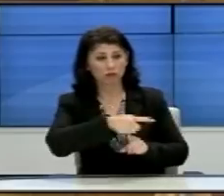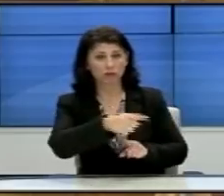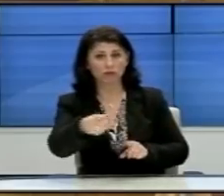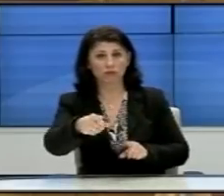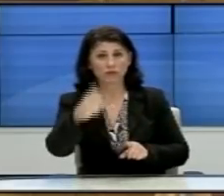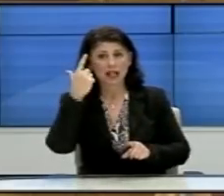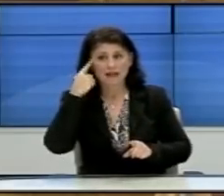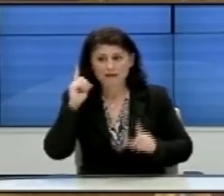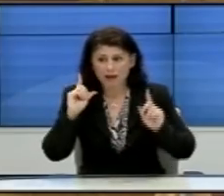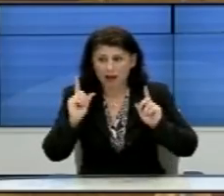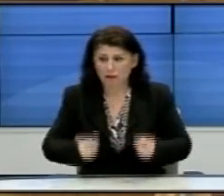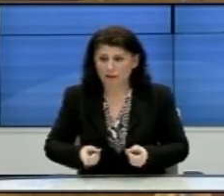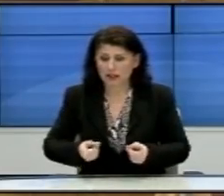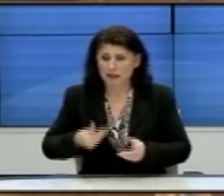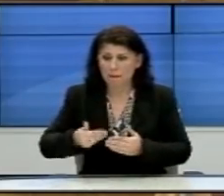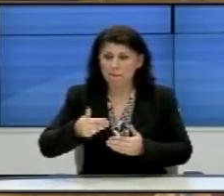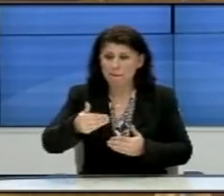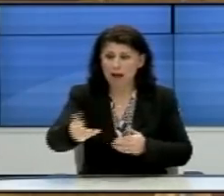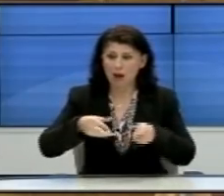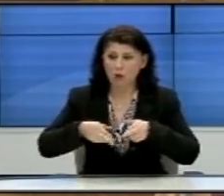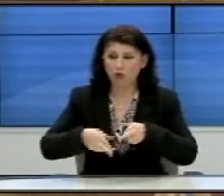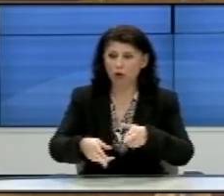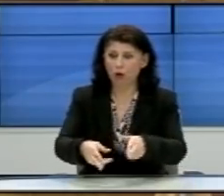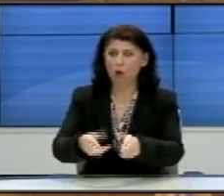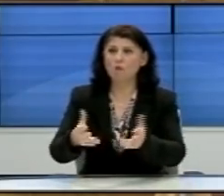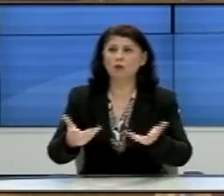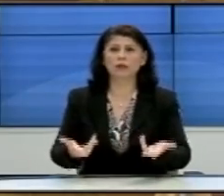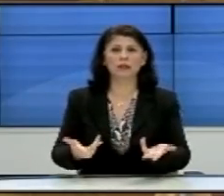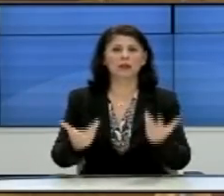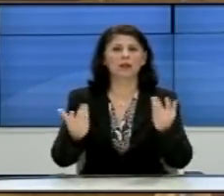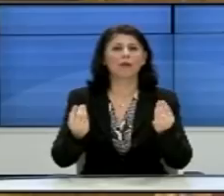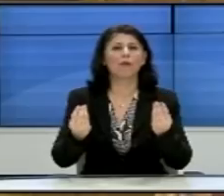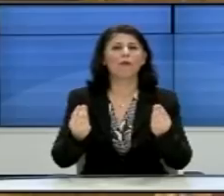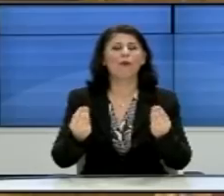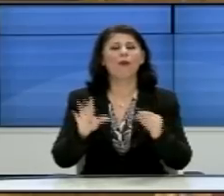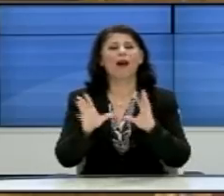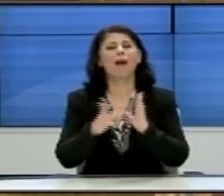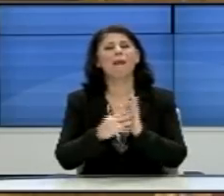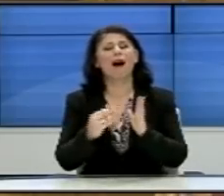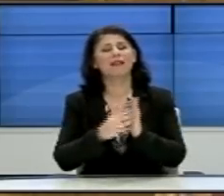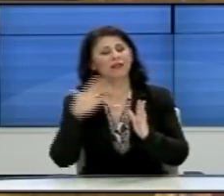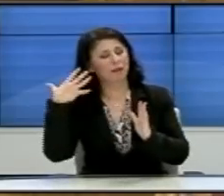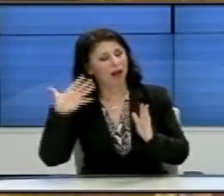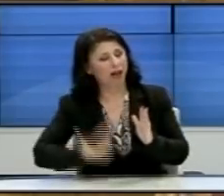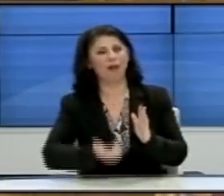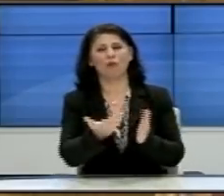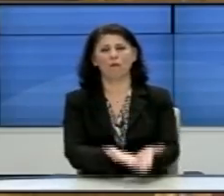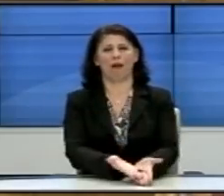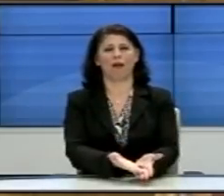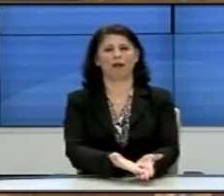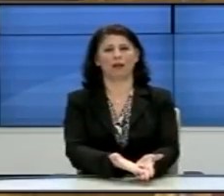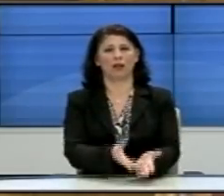μην έχουν κατασταλάξει το δρόμο που θέλουν να ακολουθήσουν. Και υπάρχουν πάρα πολλά παραδείγματα σε αυτό. Άλλωστε,